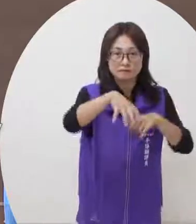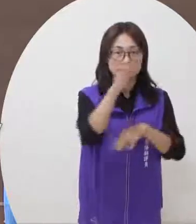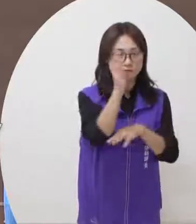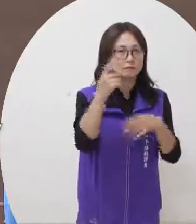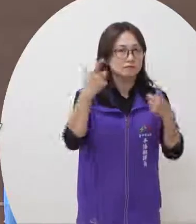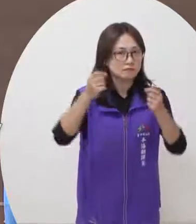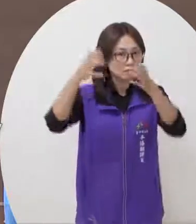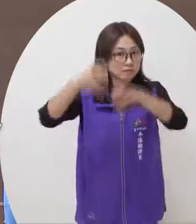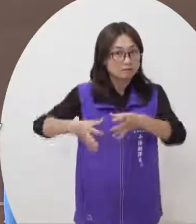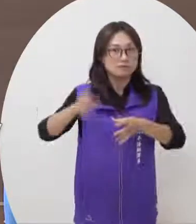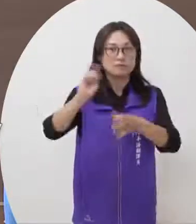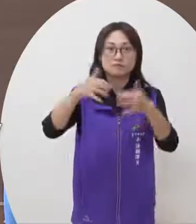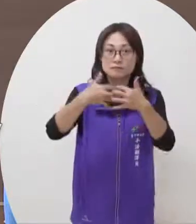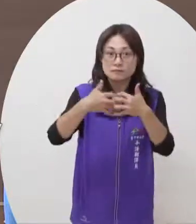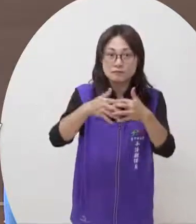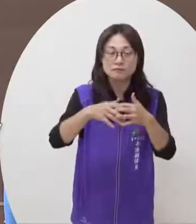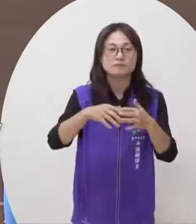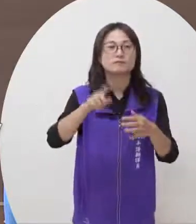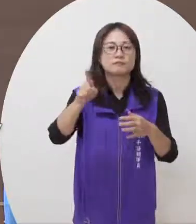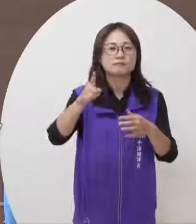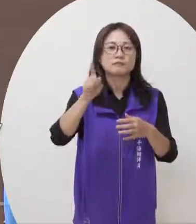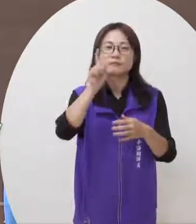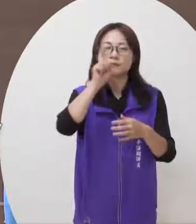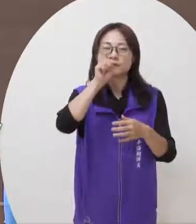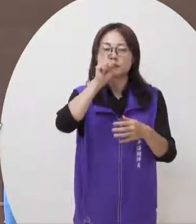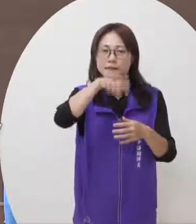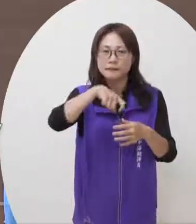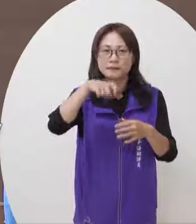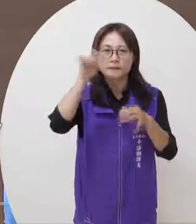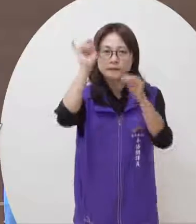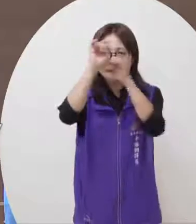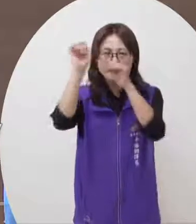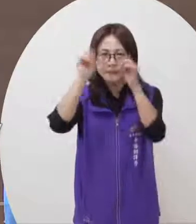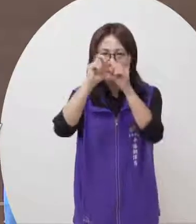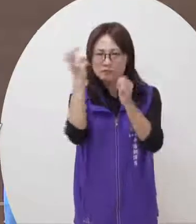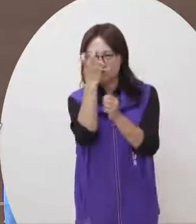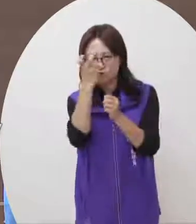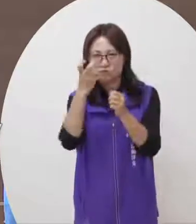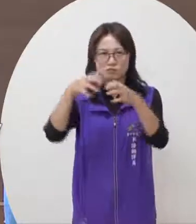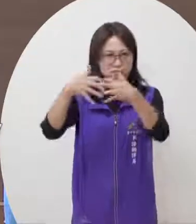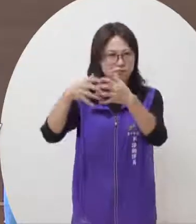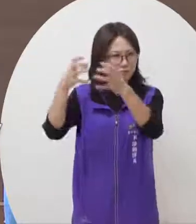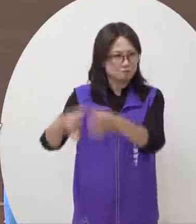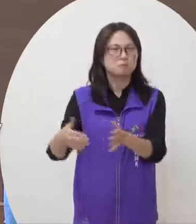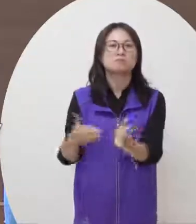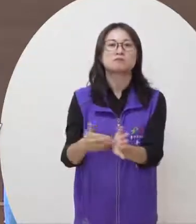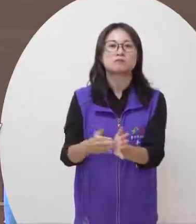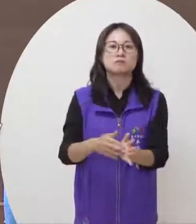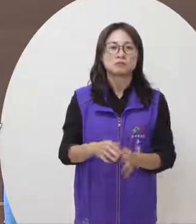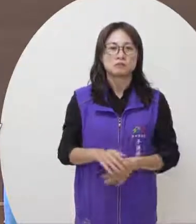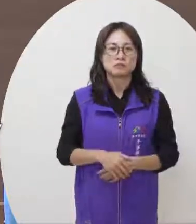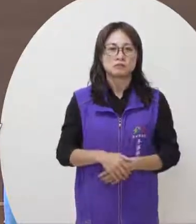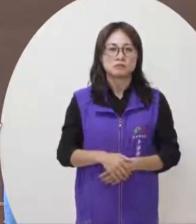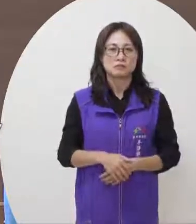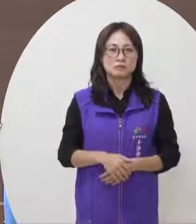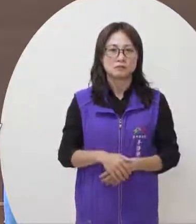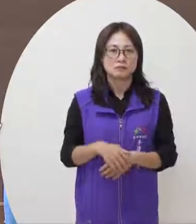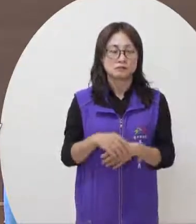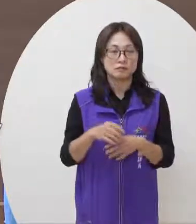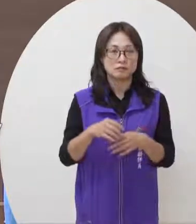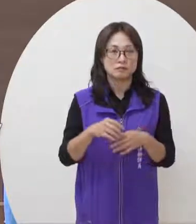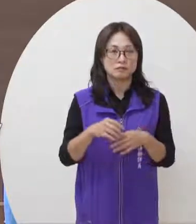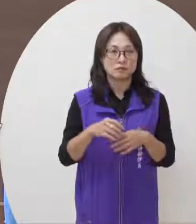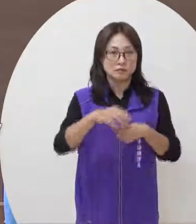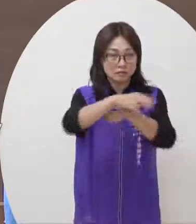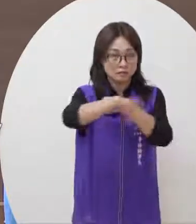是我们自己学了好，好跟大家报告，根据环保局哈，那他所最近就是每一段时间他就要结